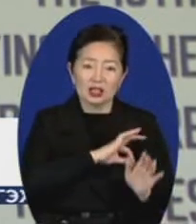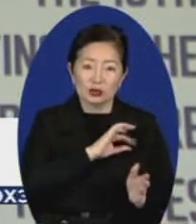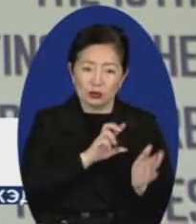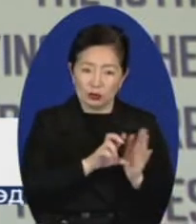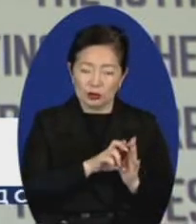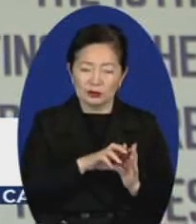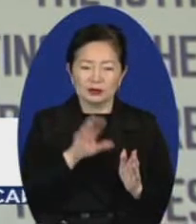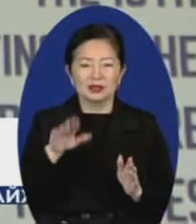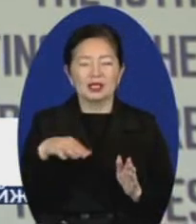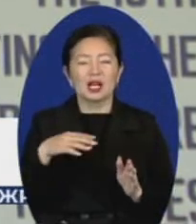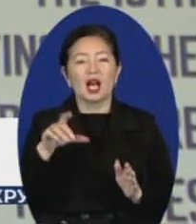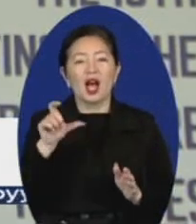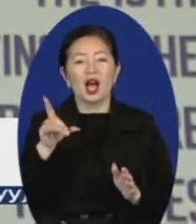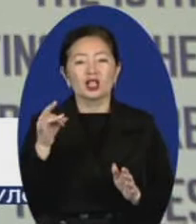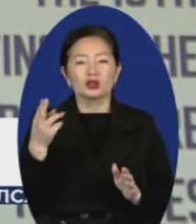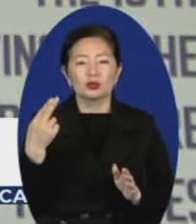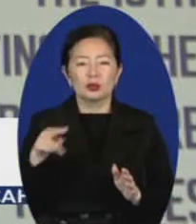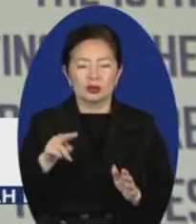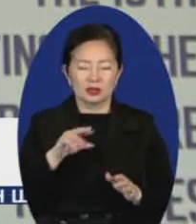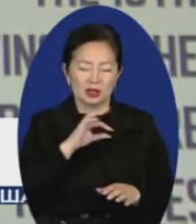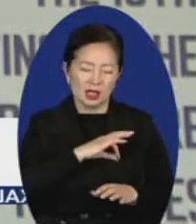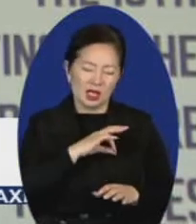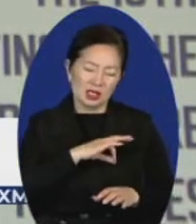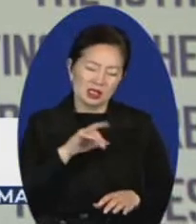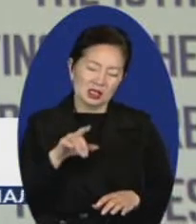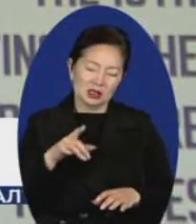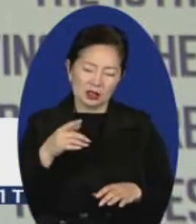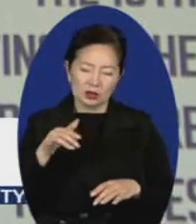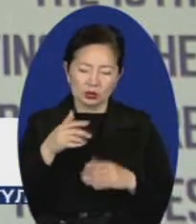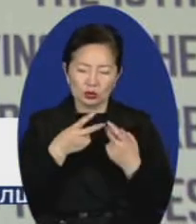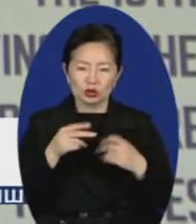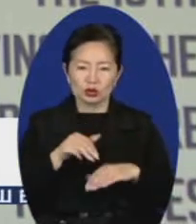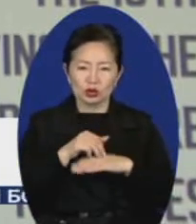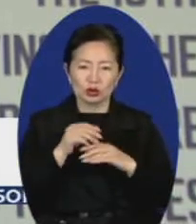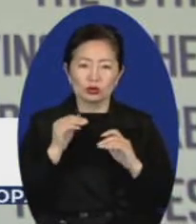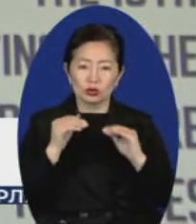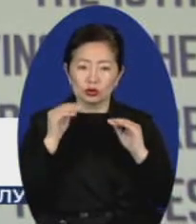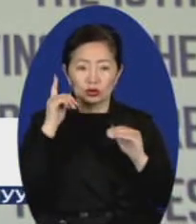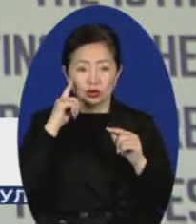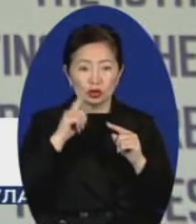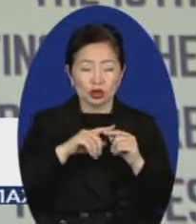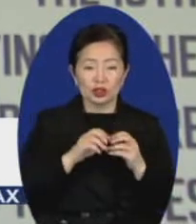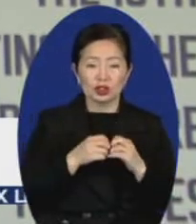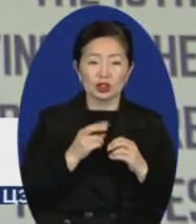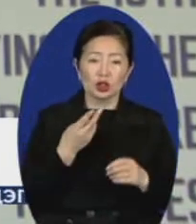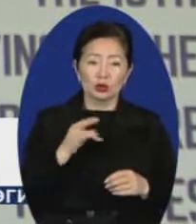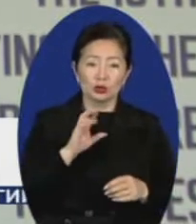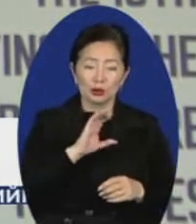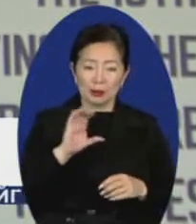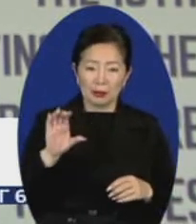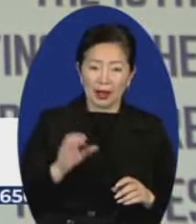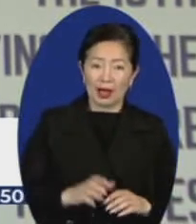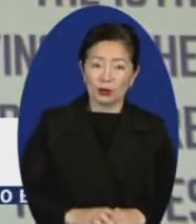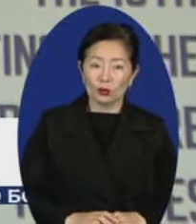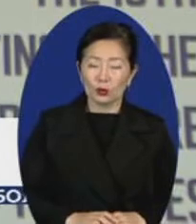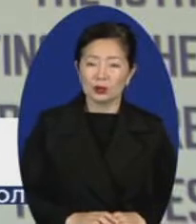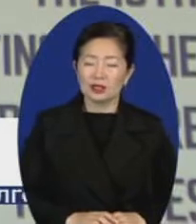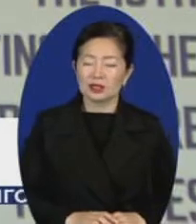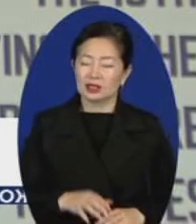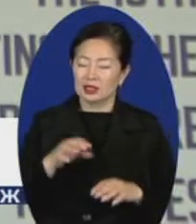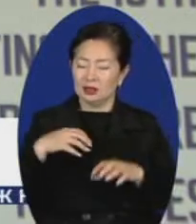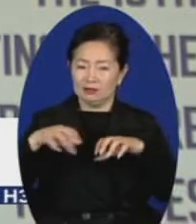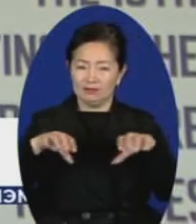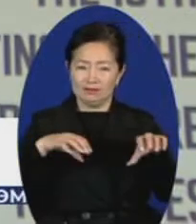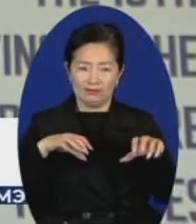экспортыг ашиглан ядуурлыг бууруулах гэх мэт үндэсний тогтвортой хөгжлийн зорилтуудыг хэрэгжүүлэхэд нэгдсэн үндэсний байгууллагын агентлагуудтай